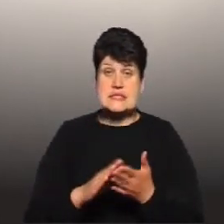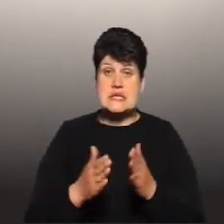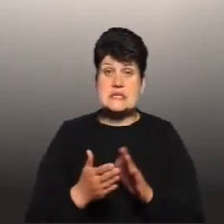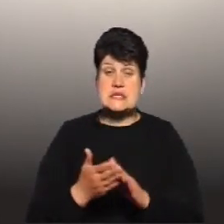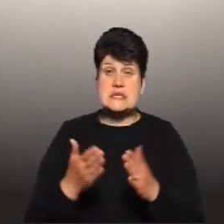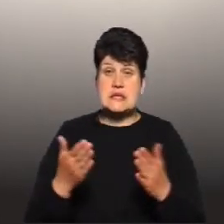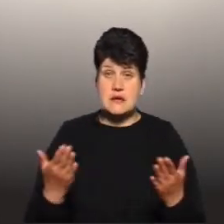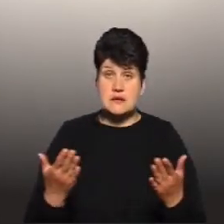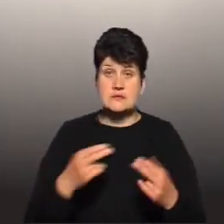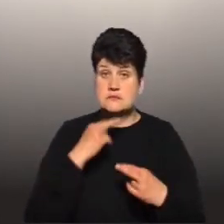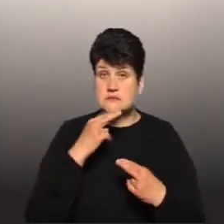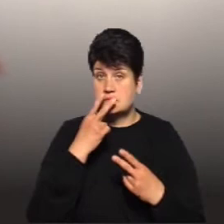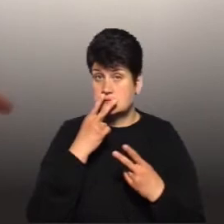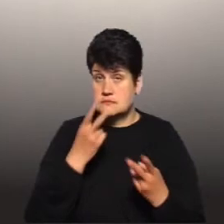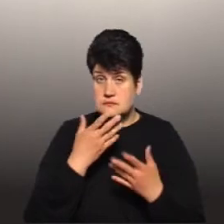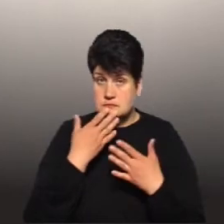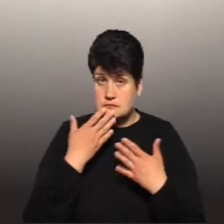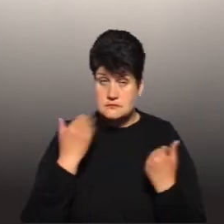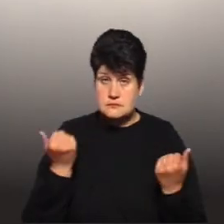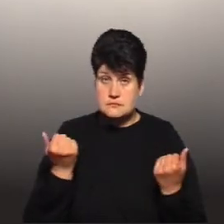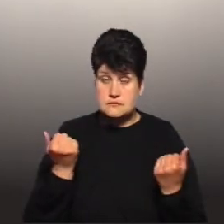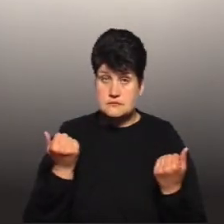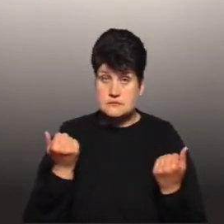впильнували від таких